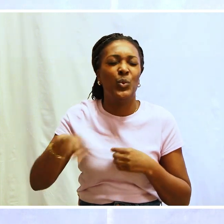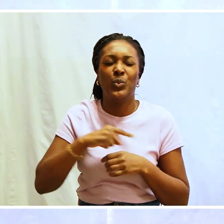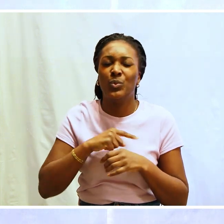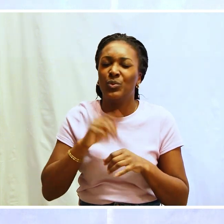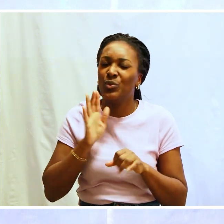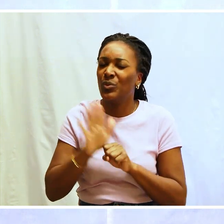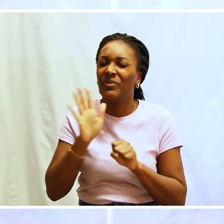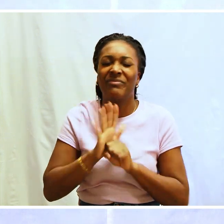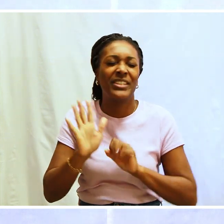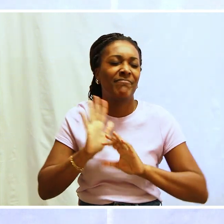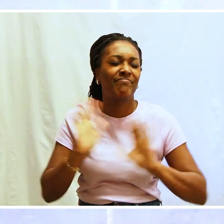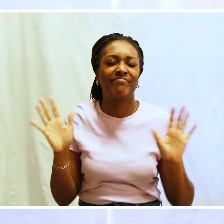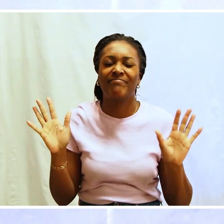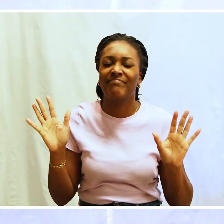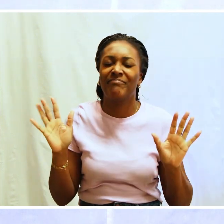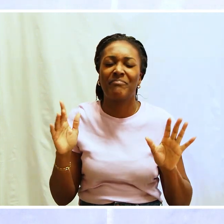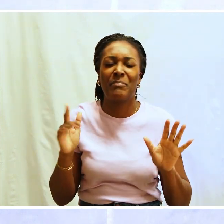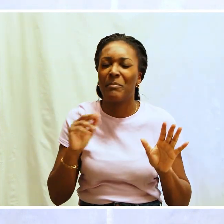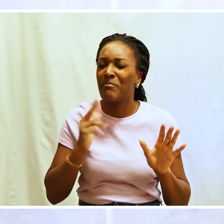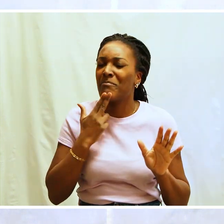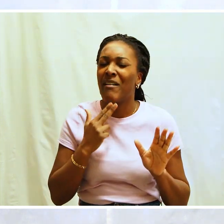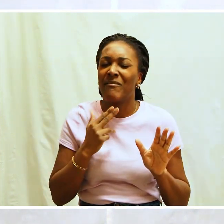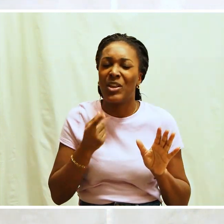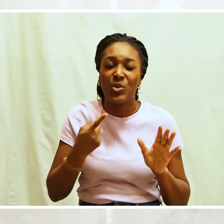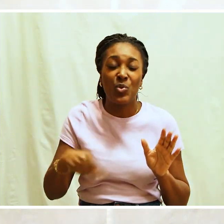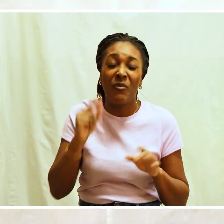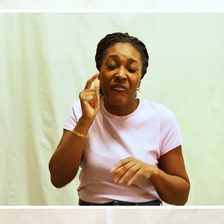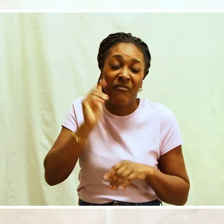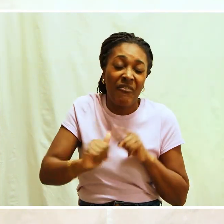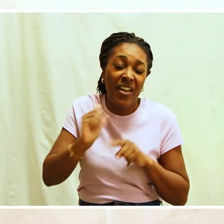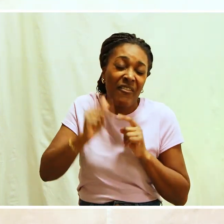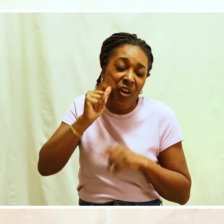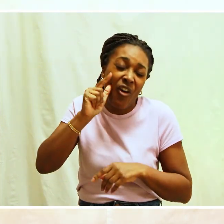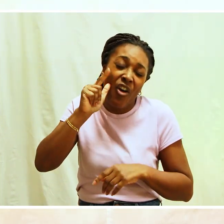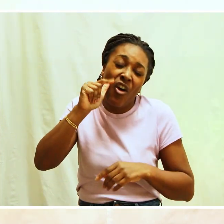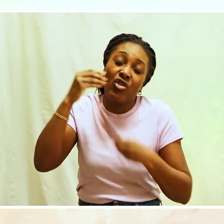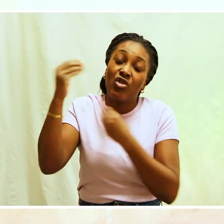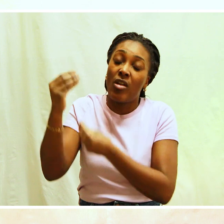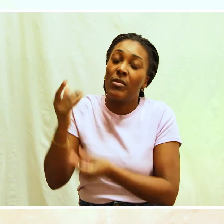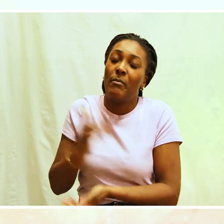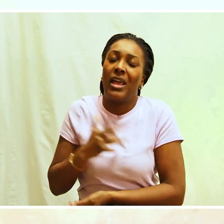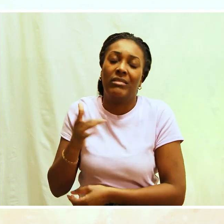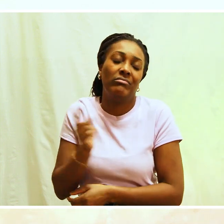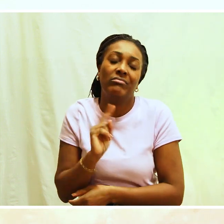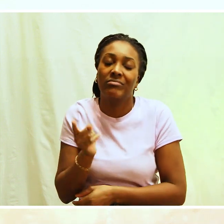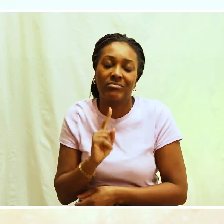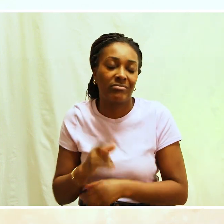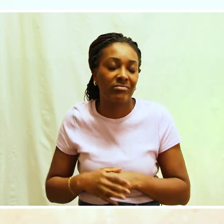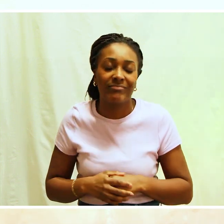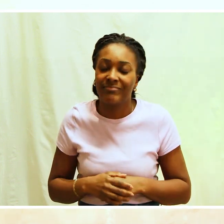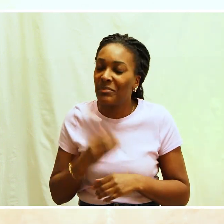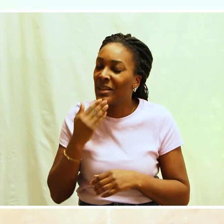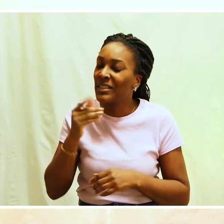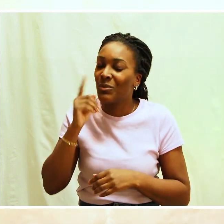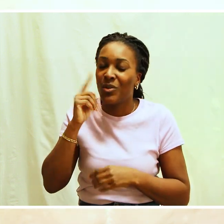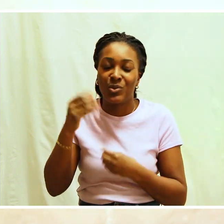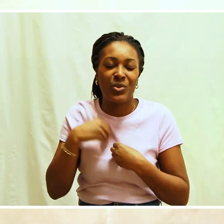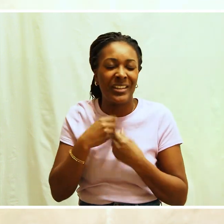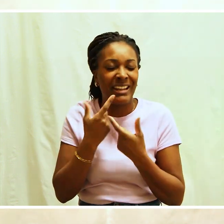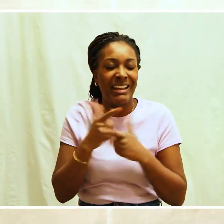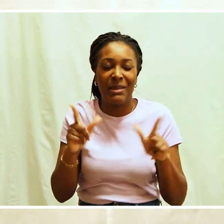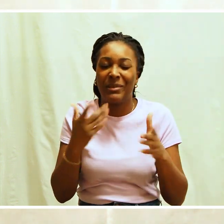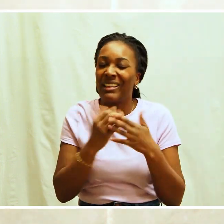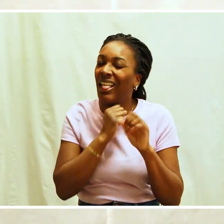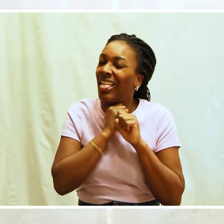qu'aujourd'hui, Seigneur, nous ne sommes pas là pour te plaire avec nos œuvres. Non, Seigneur. Je te loue parce que tu nous as libérés de cette contrainte.